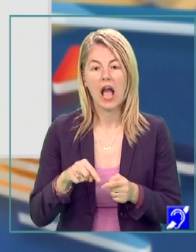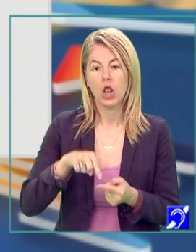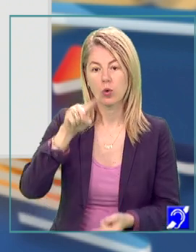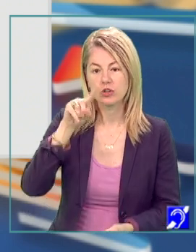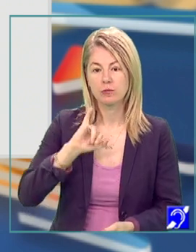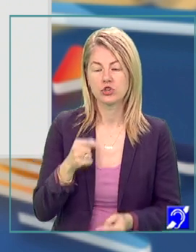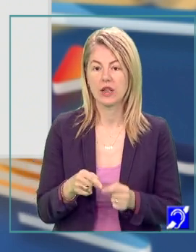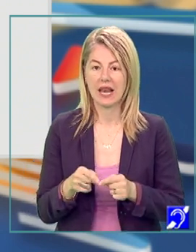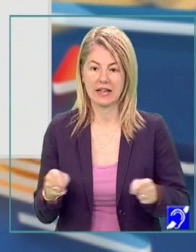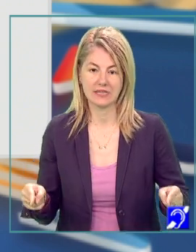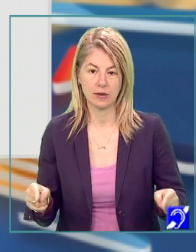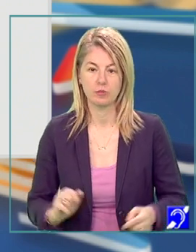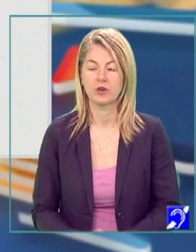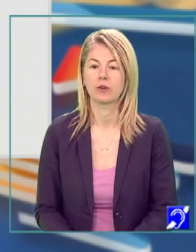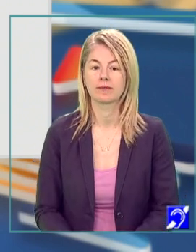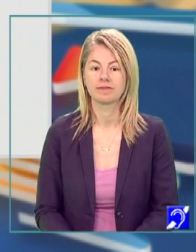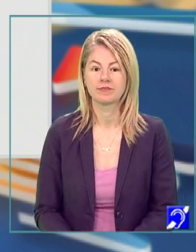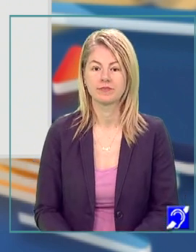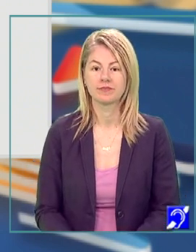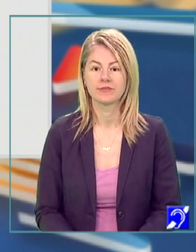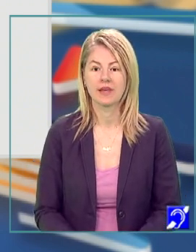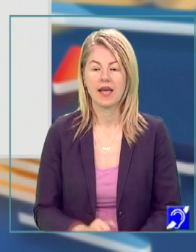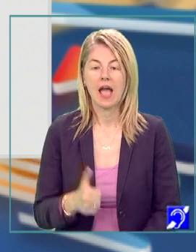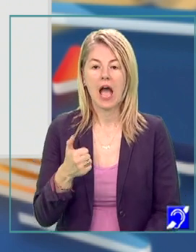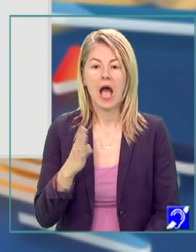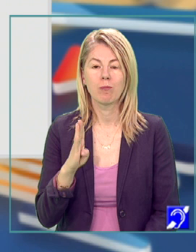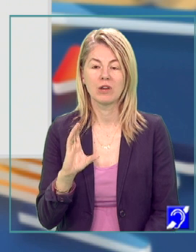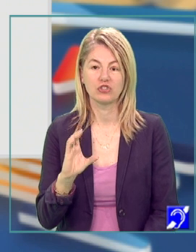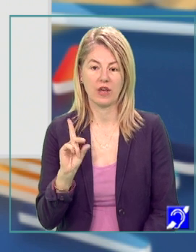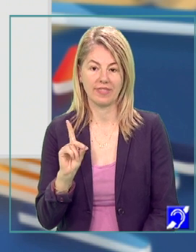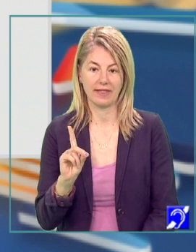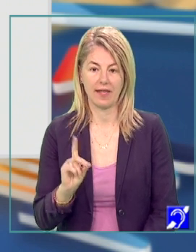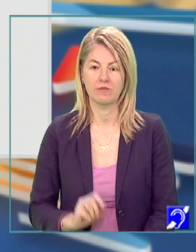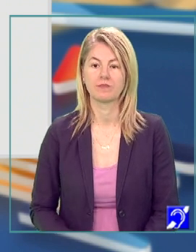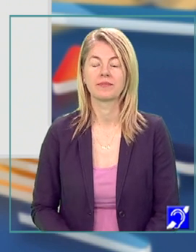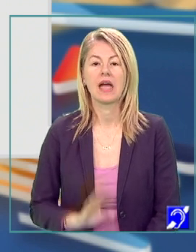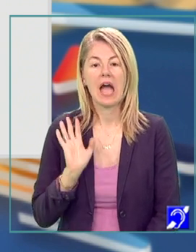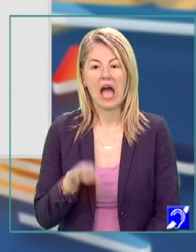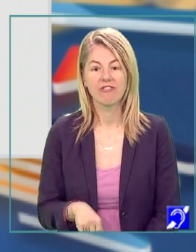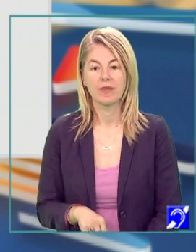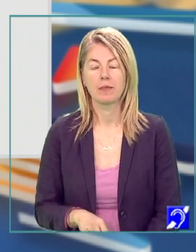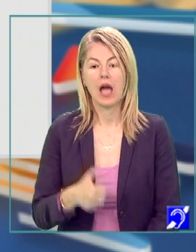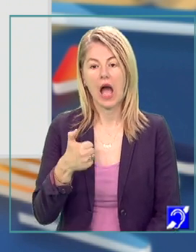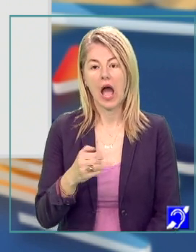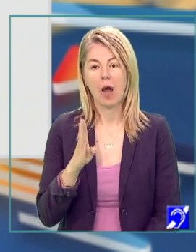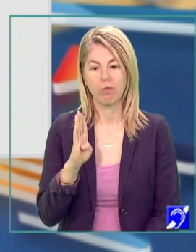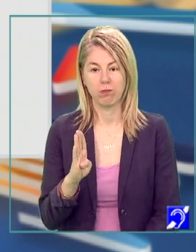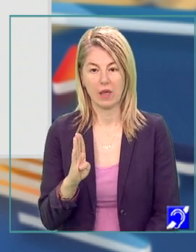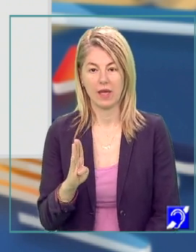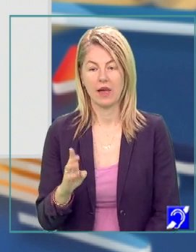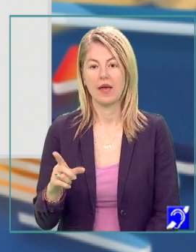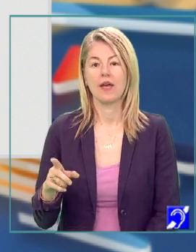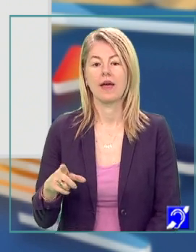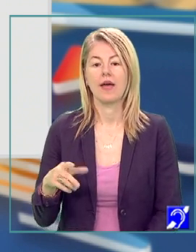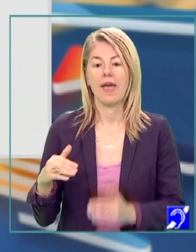lungimilor laturilor poligonului. La ABCD, fiindcă el este paralelogram, avem AB